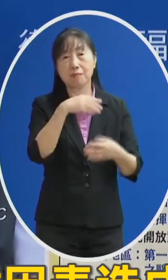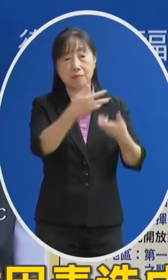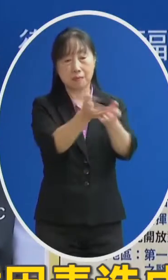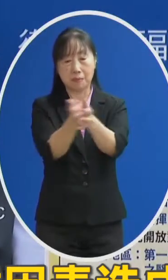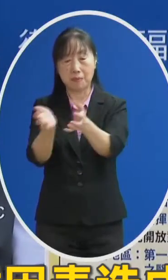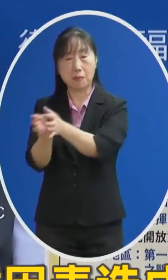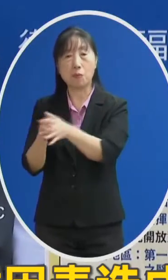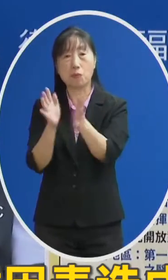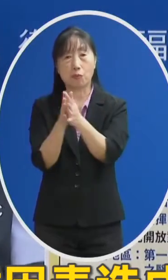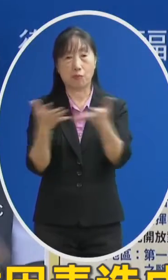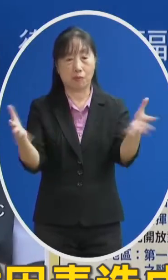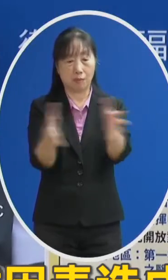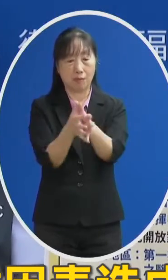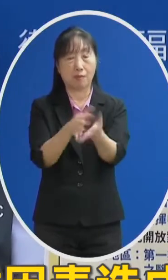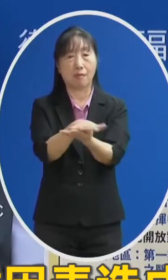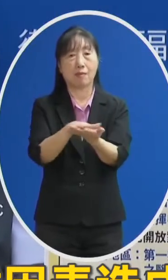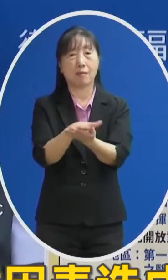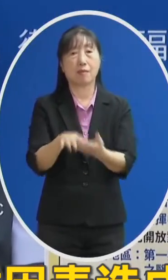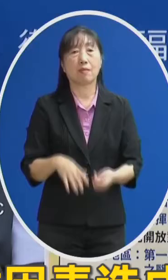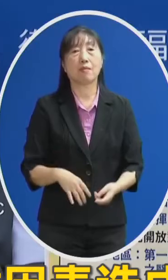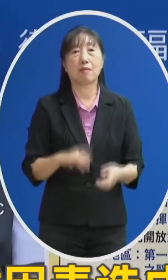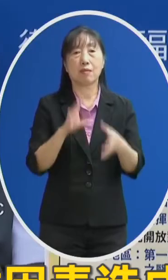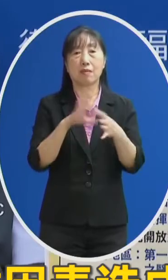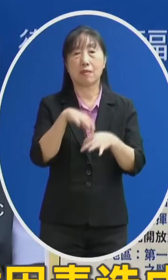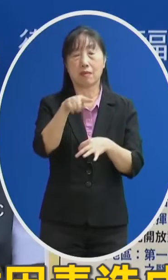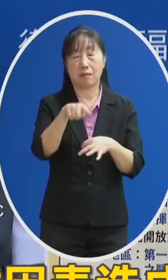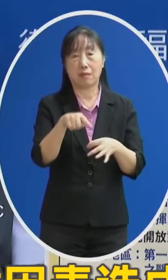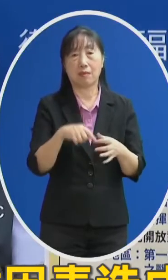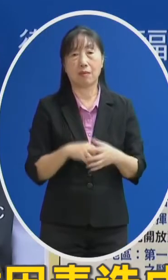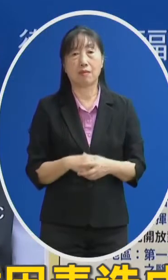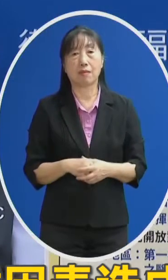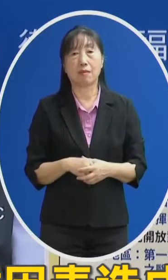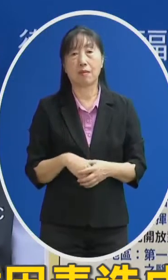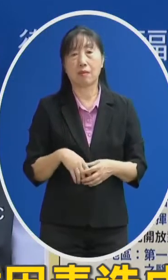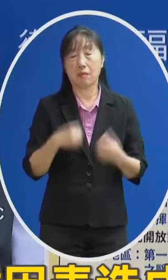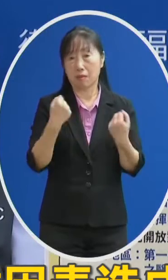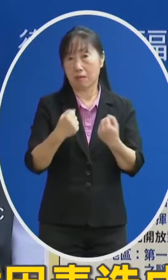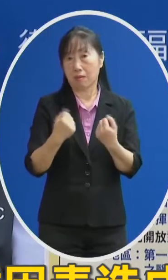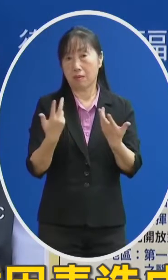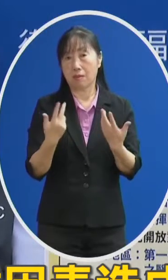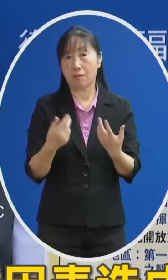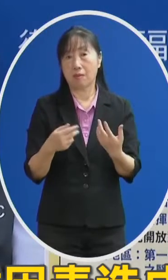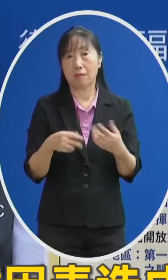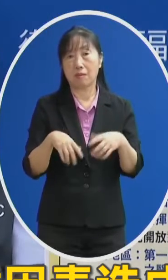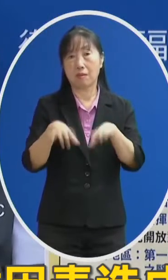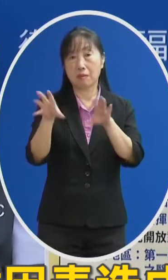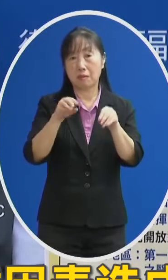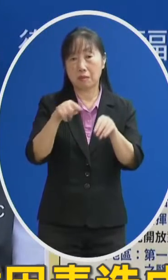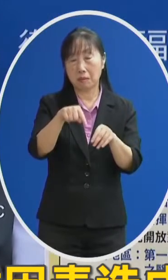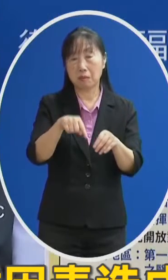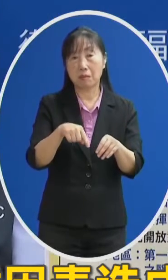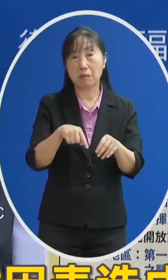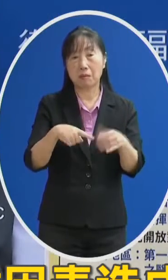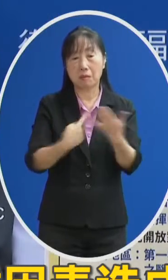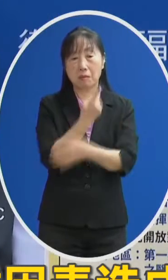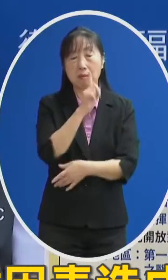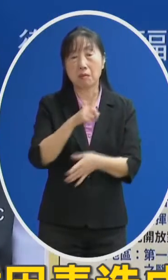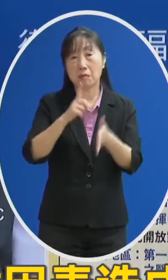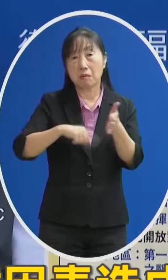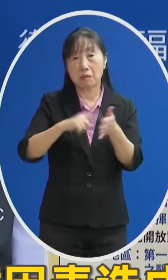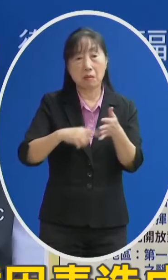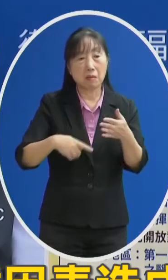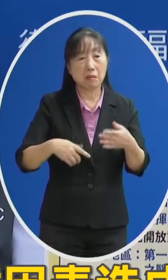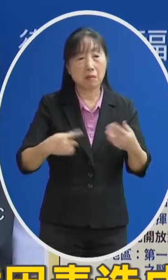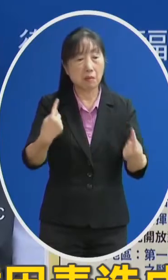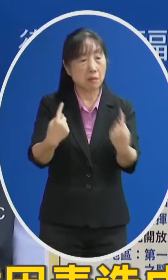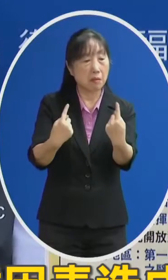在一起的哈，所以这样的一个比较有时候不是完全的，在科学上我们不能这么简单就这样完全的比较了